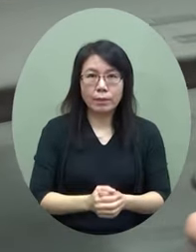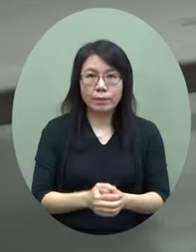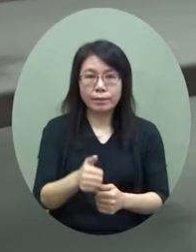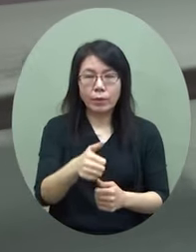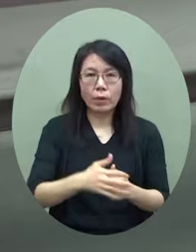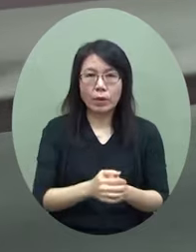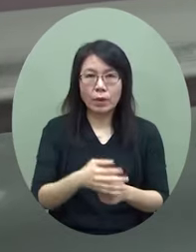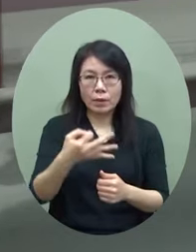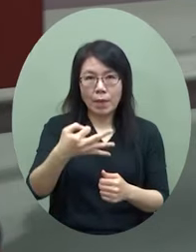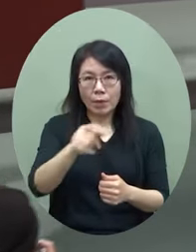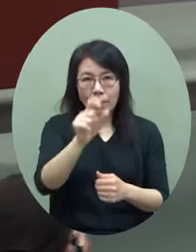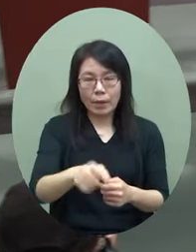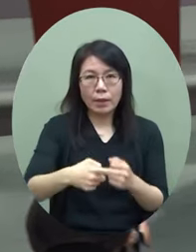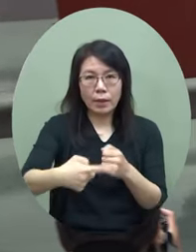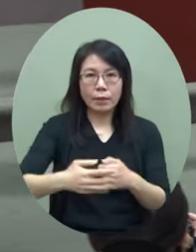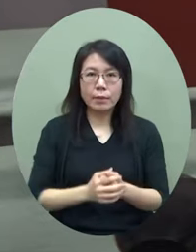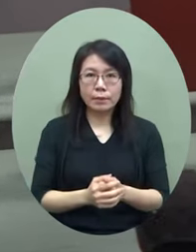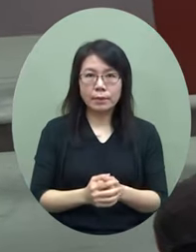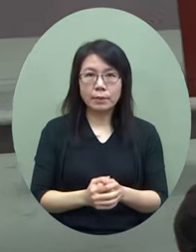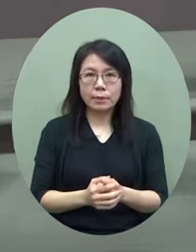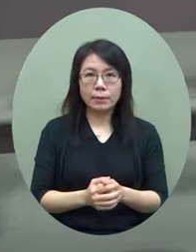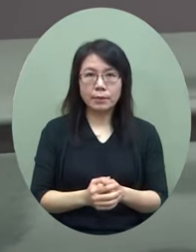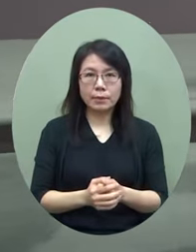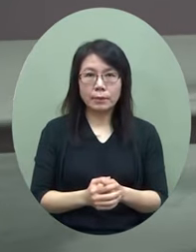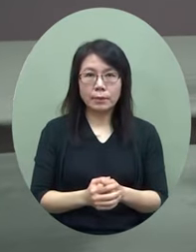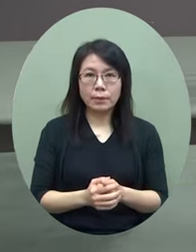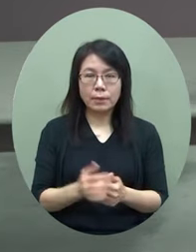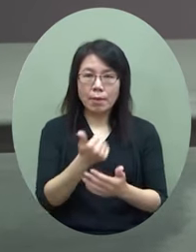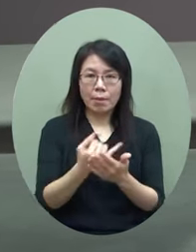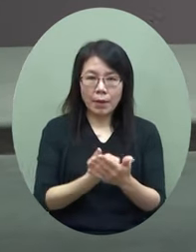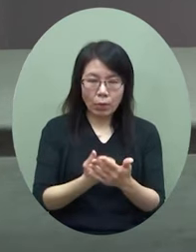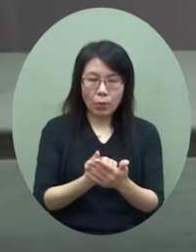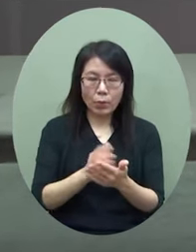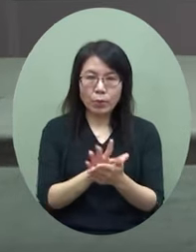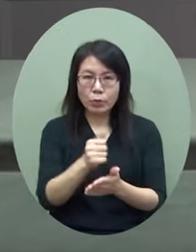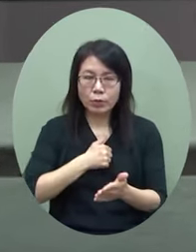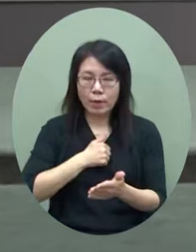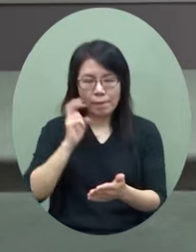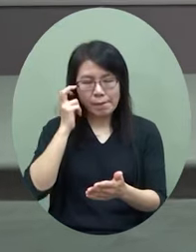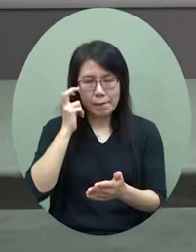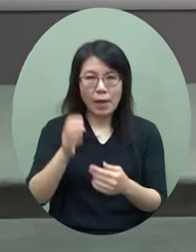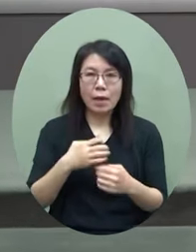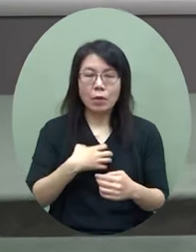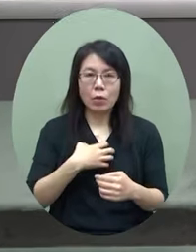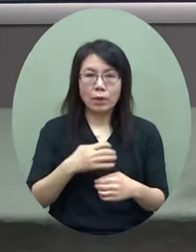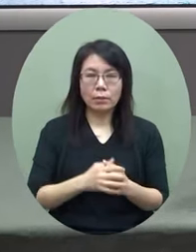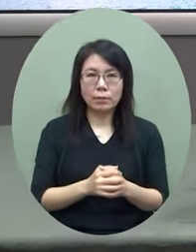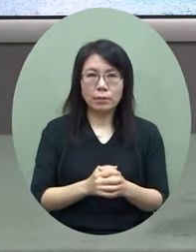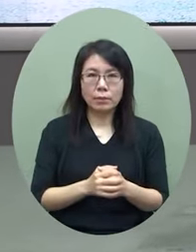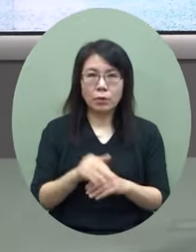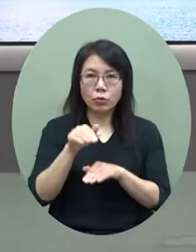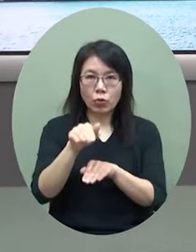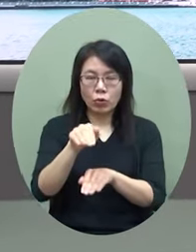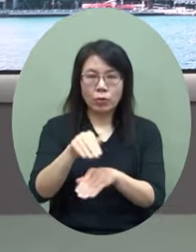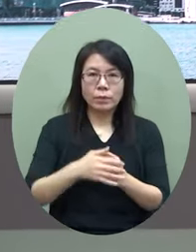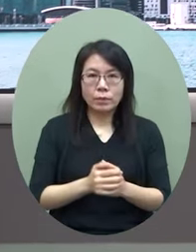好 三个问题第一就是我们的评估和专家的看法都觉得是在佐敦